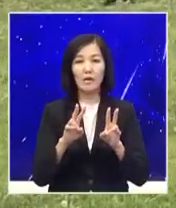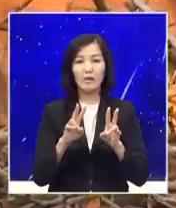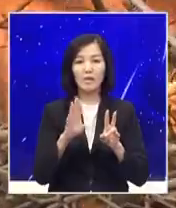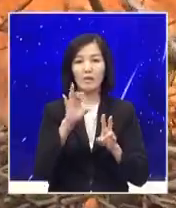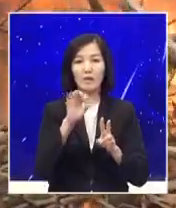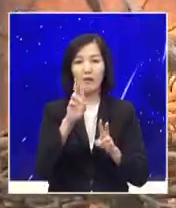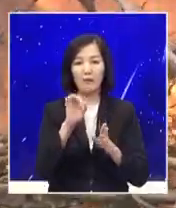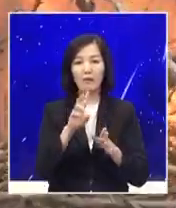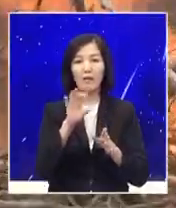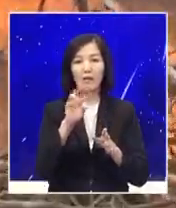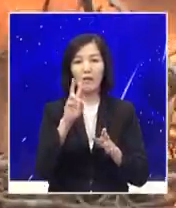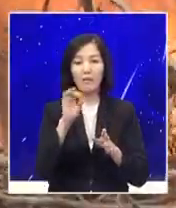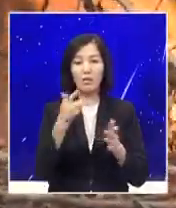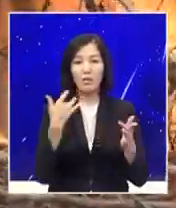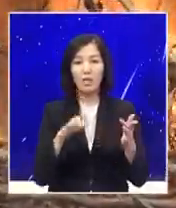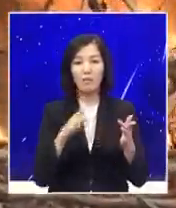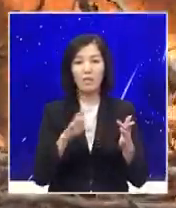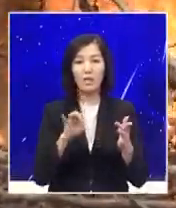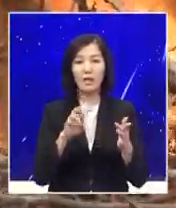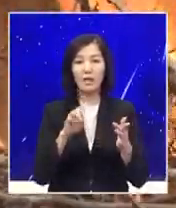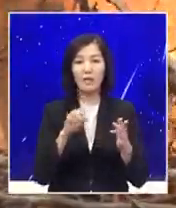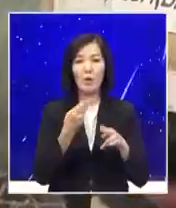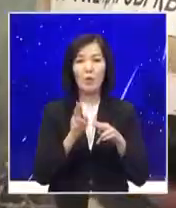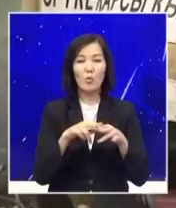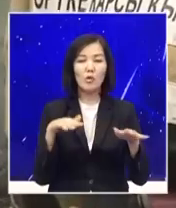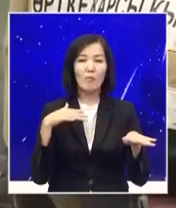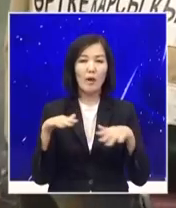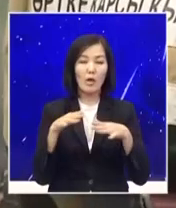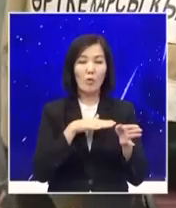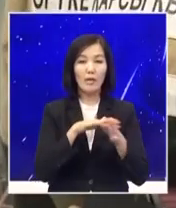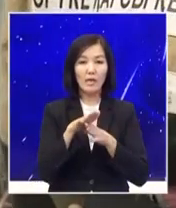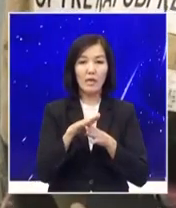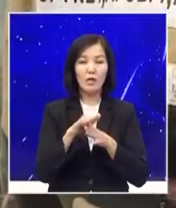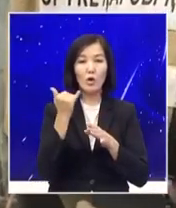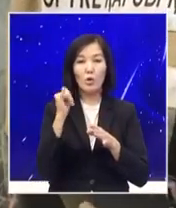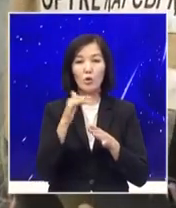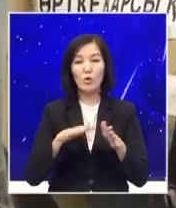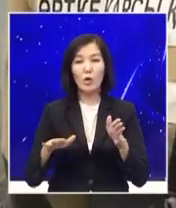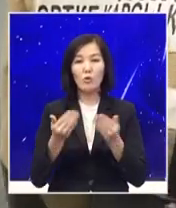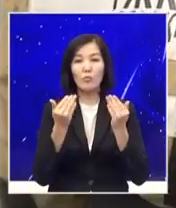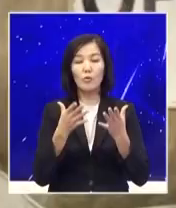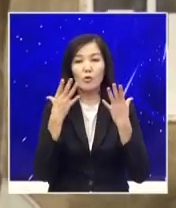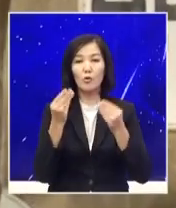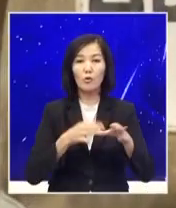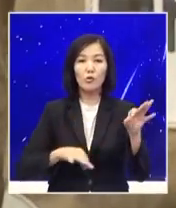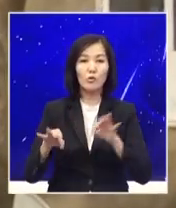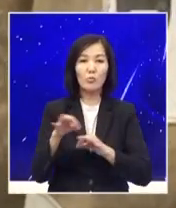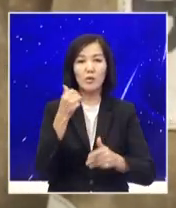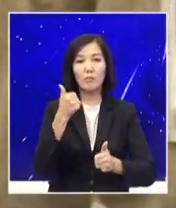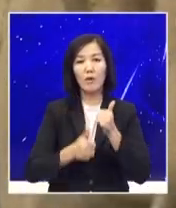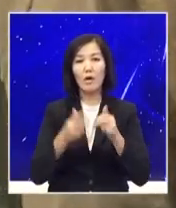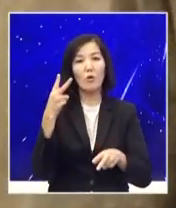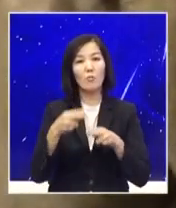Сарқан, Еңбекші Қазақ, Жамбыл, Райымбек ауданында өте баяу жүріп жатыр. Ал Ұйғыр ауданында әлі күнге жобаның байқауы